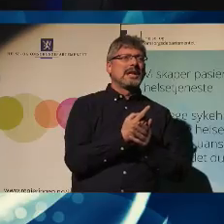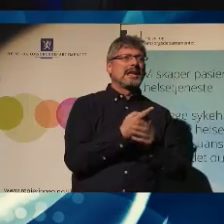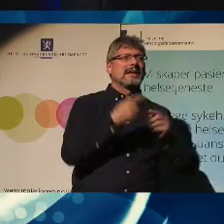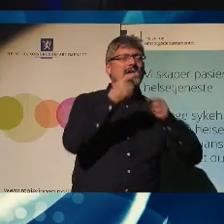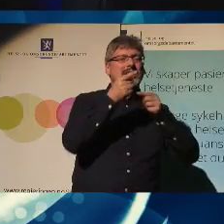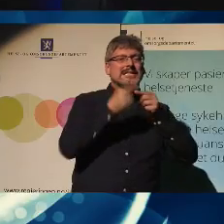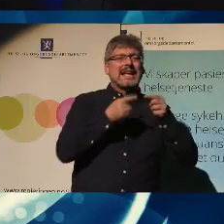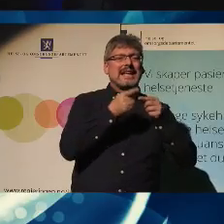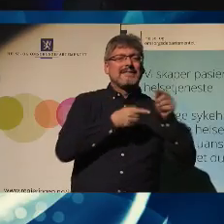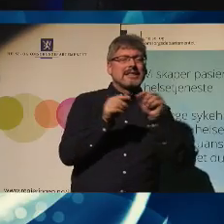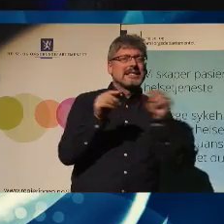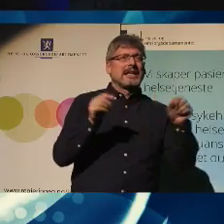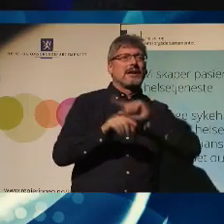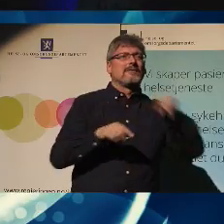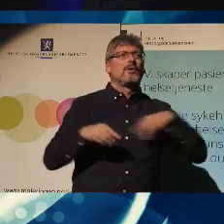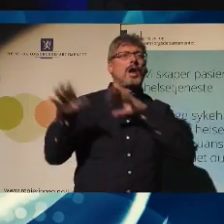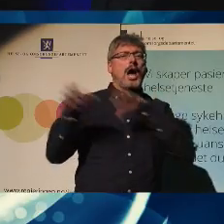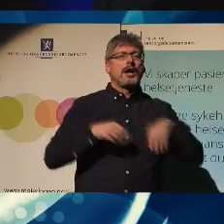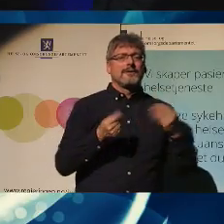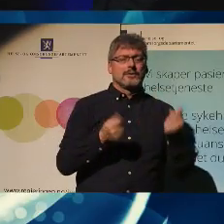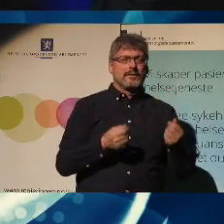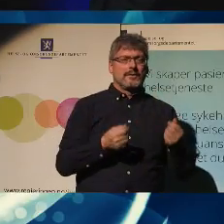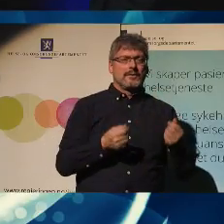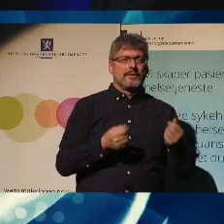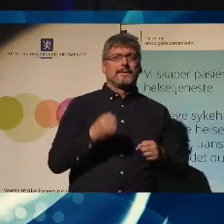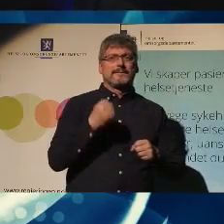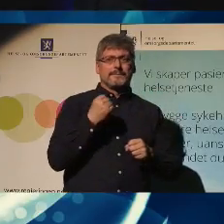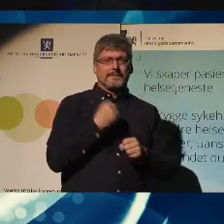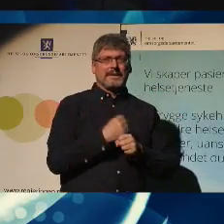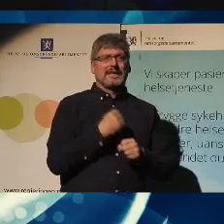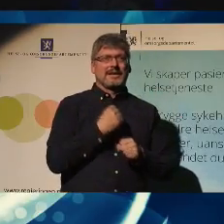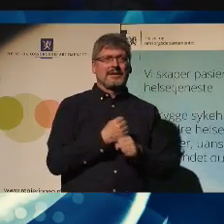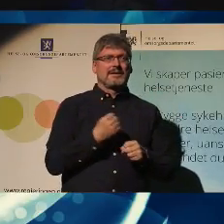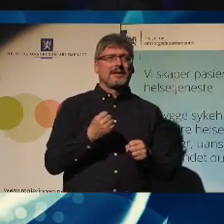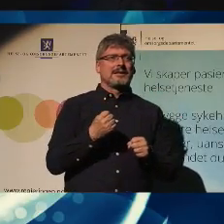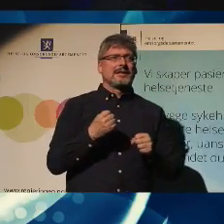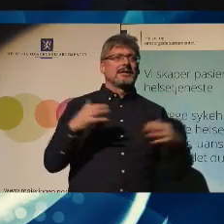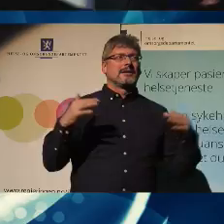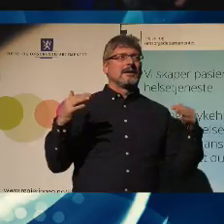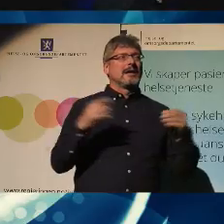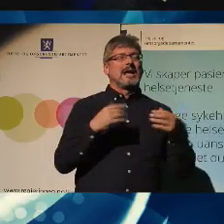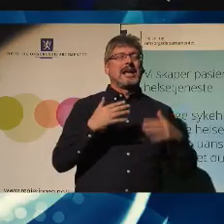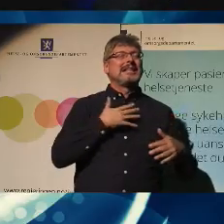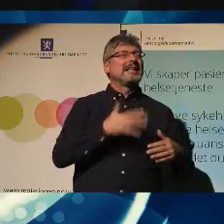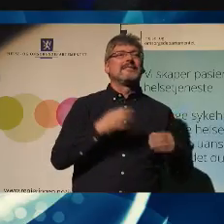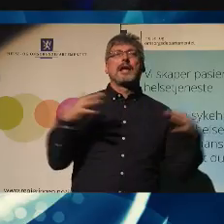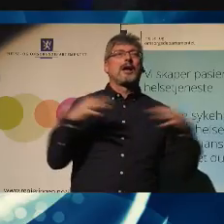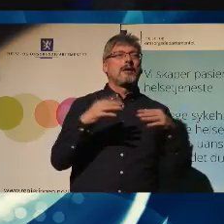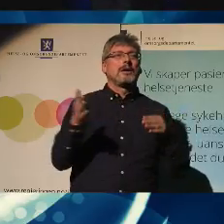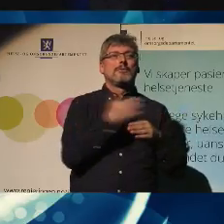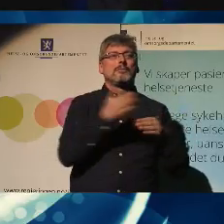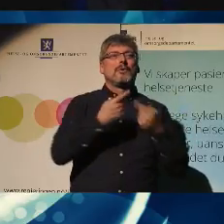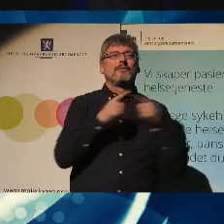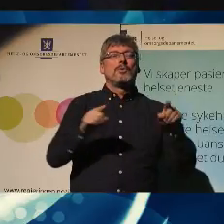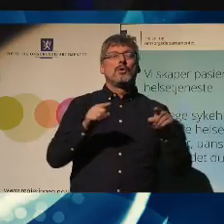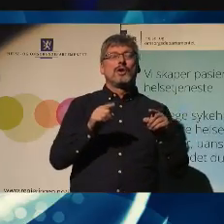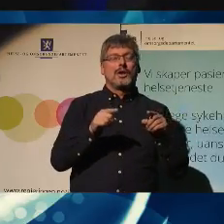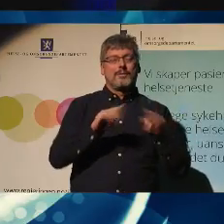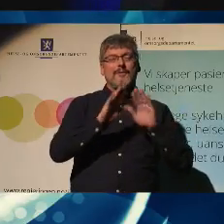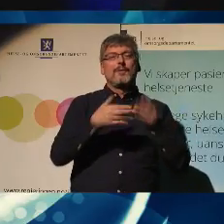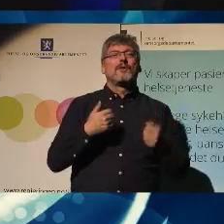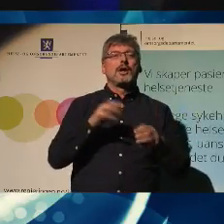arvestoffet vårt. I realiteten så er jo liv en kamp mellom ulike former for arvestoff. Og sykdom, det er